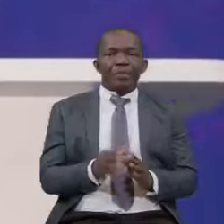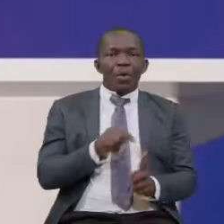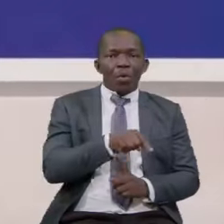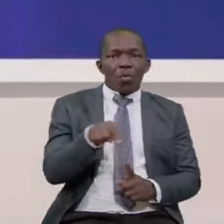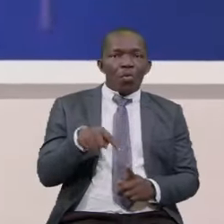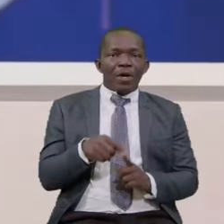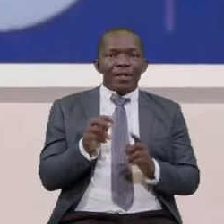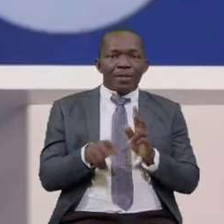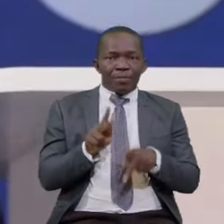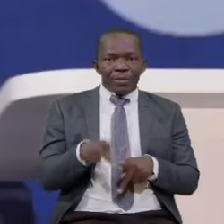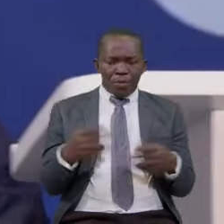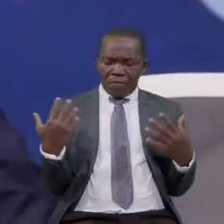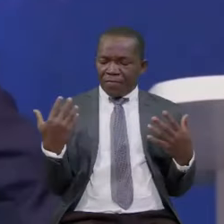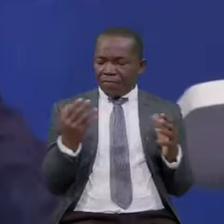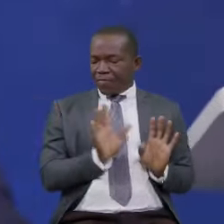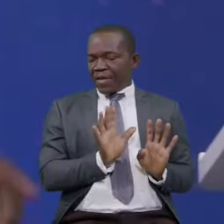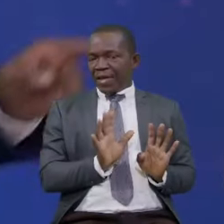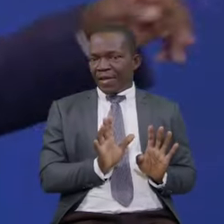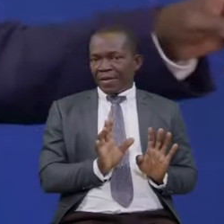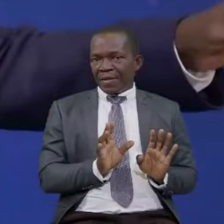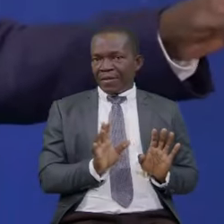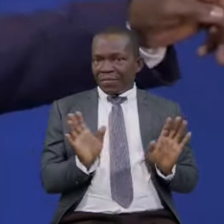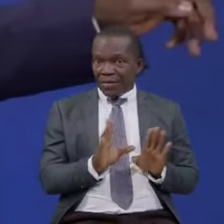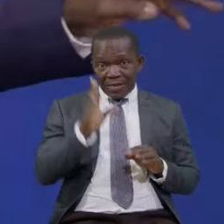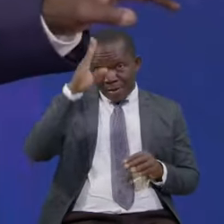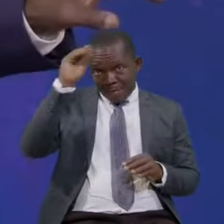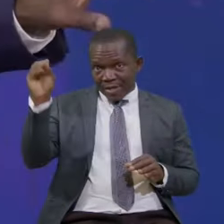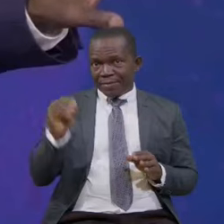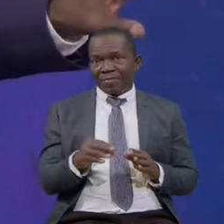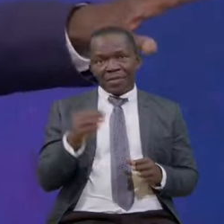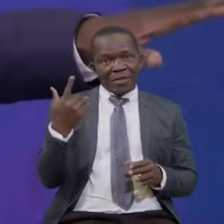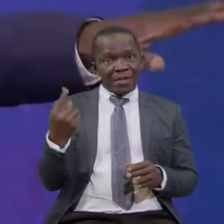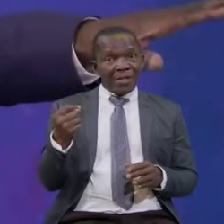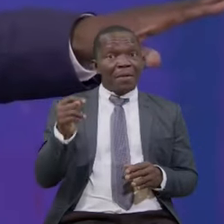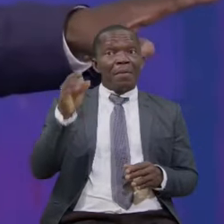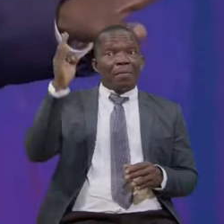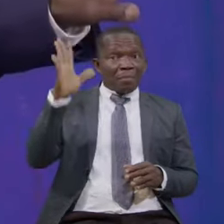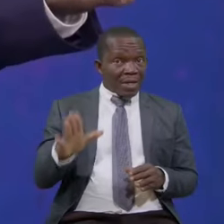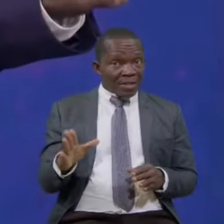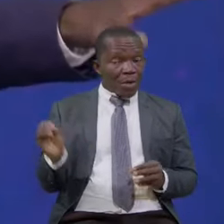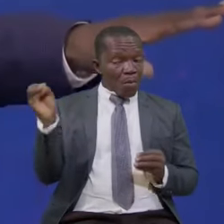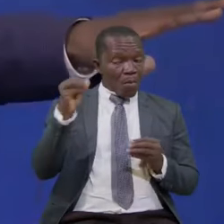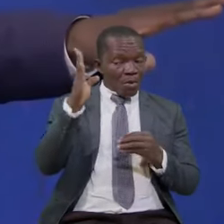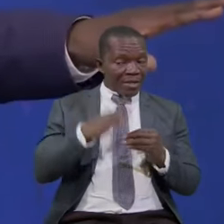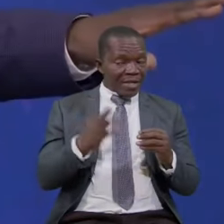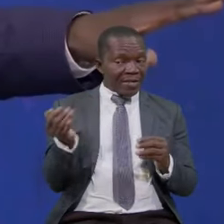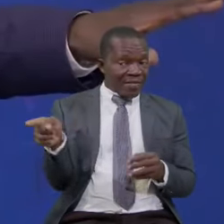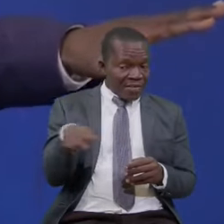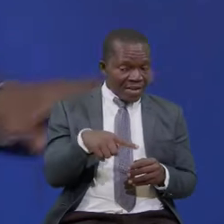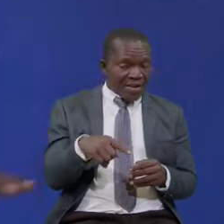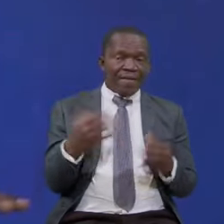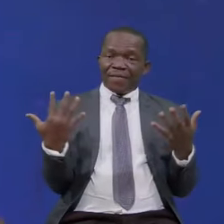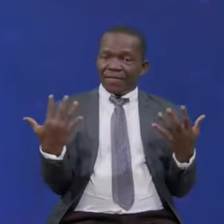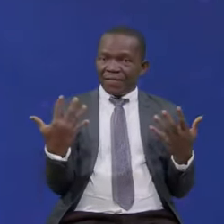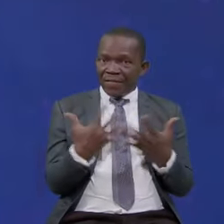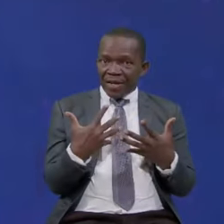gens craignent l'homme le ministre plus qu'il le craignent Dieu plusquil AE